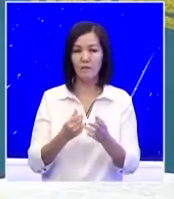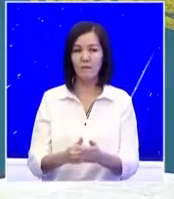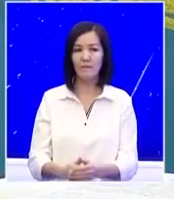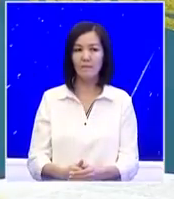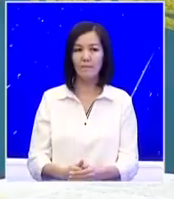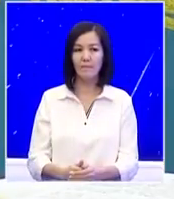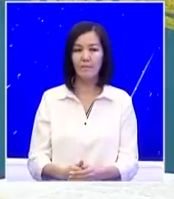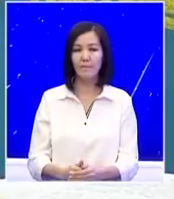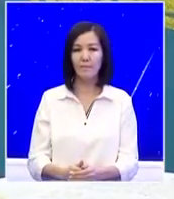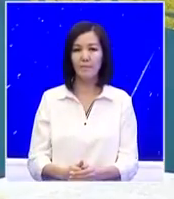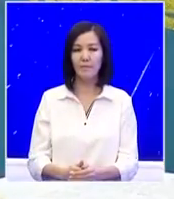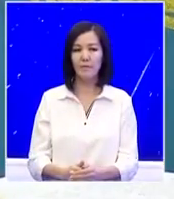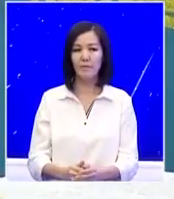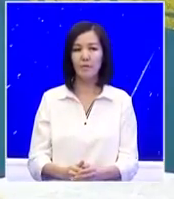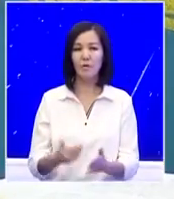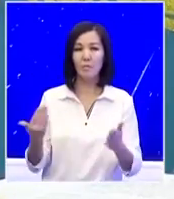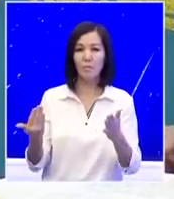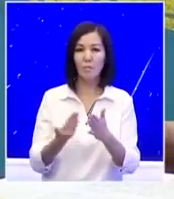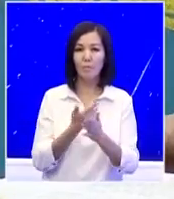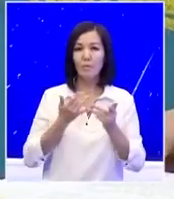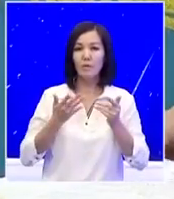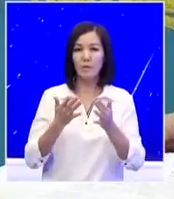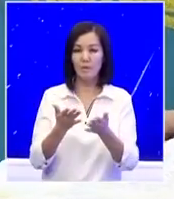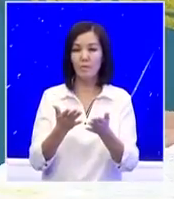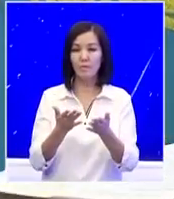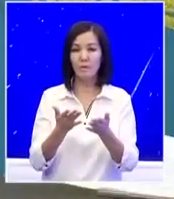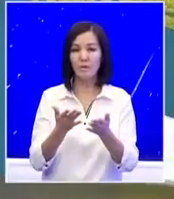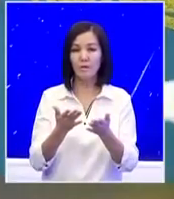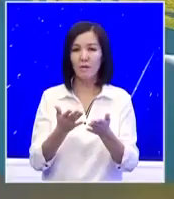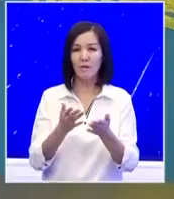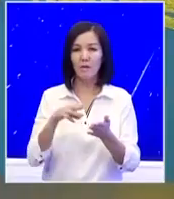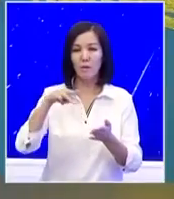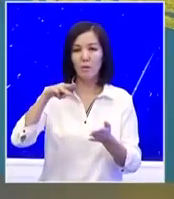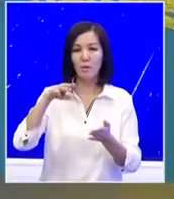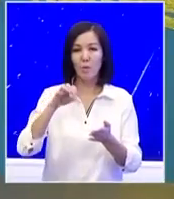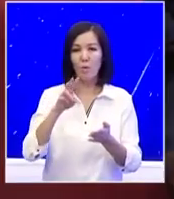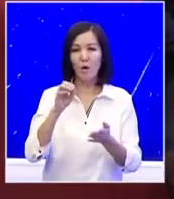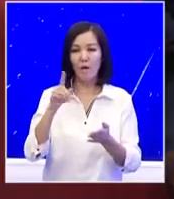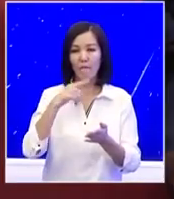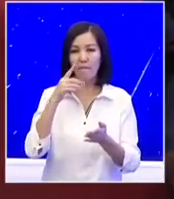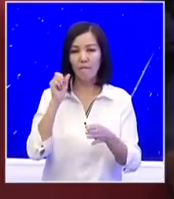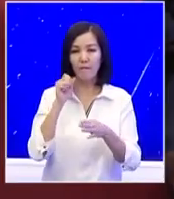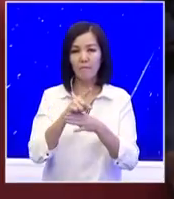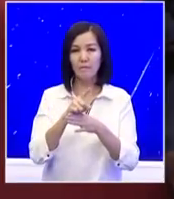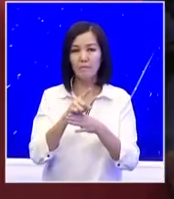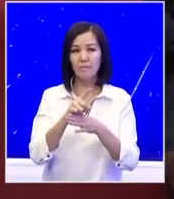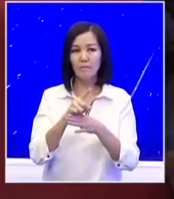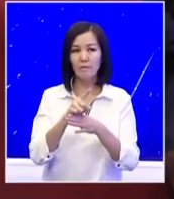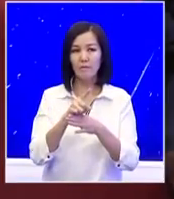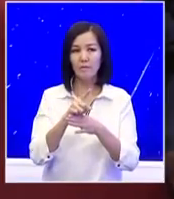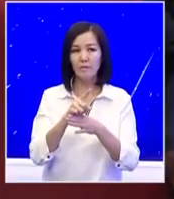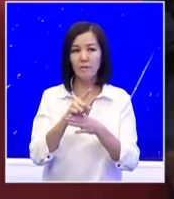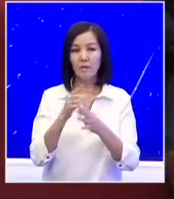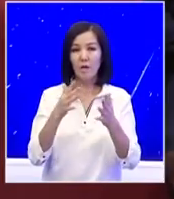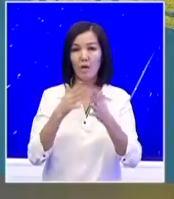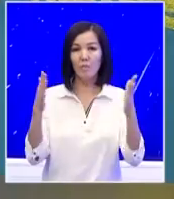пустить. Хотя по новым требованиям, то что Қасым-Жомарт Кемелев сказал, 3 миллиона гектар. Придется этот